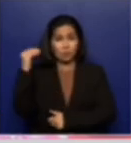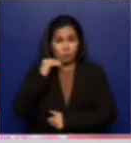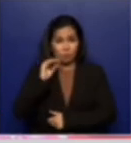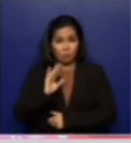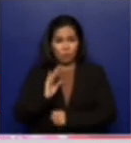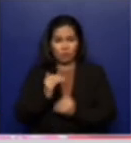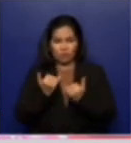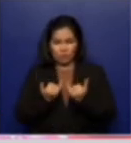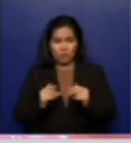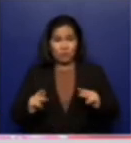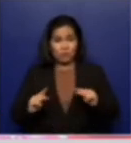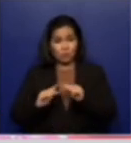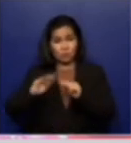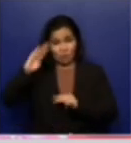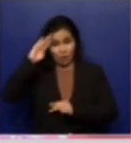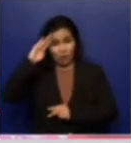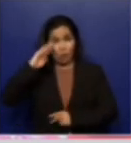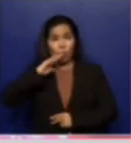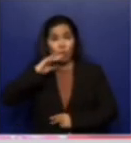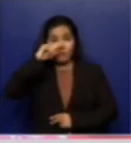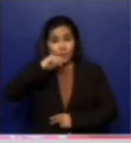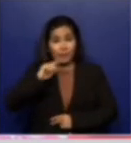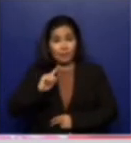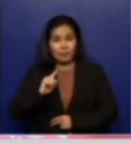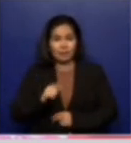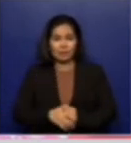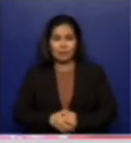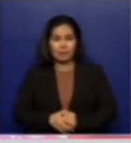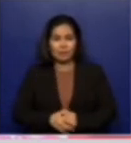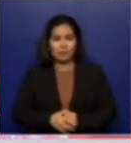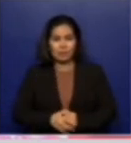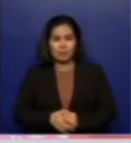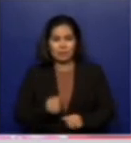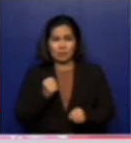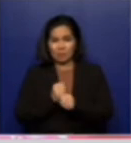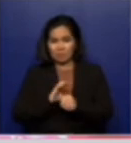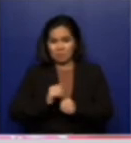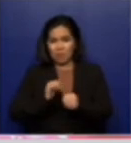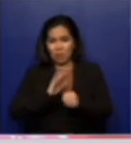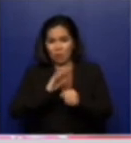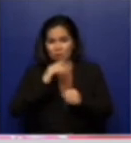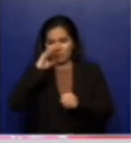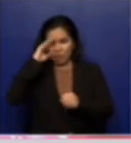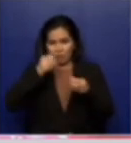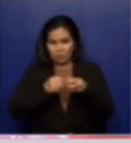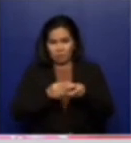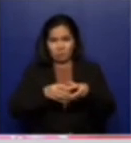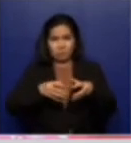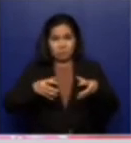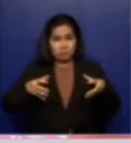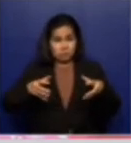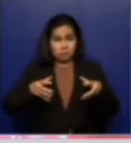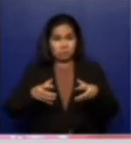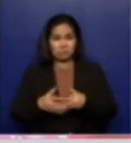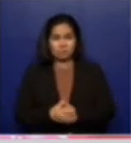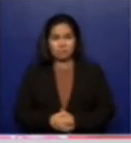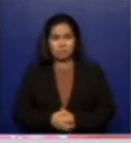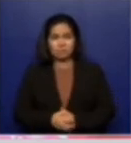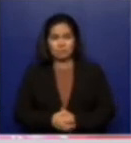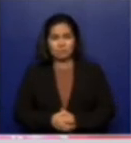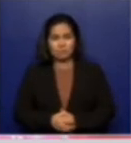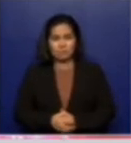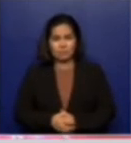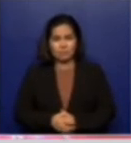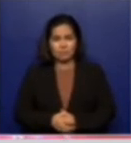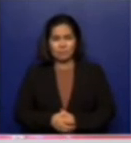กลาโหมเองเนี่ยกลับได้สร้างบุคลากรสร้างอาณาจักรให้ใหญ่โตขึ้นกลายเป็นรัฐทหารแล้ว